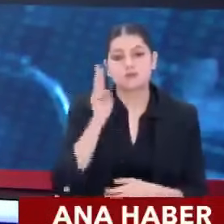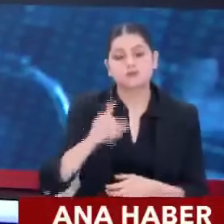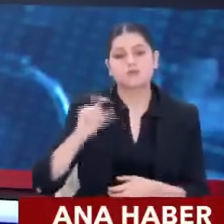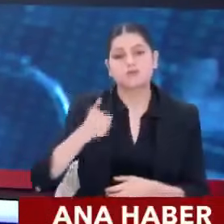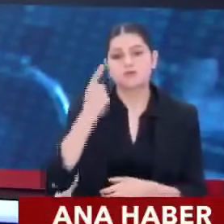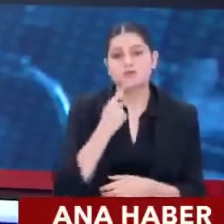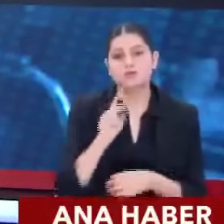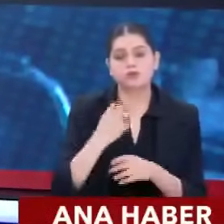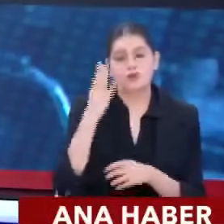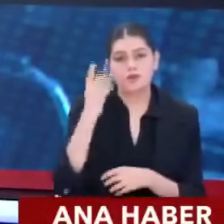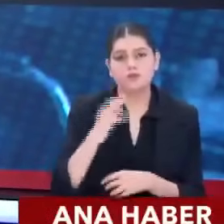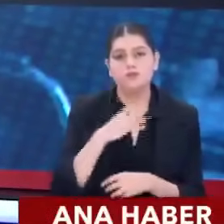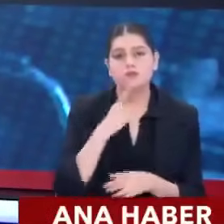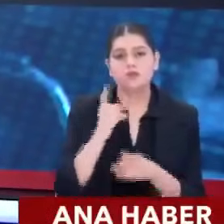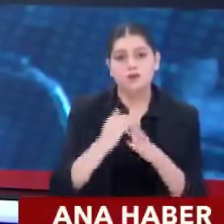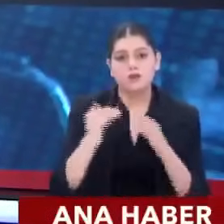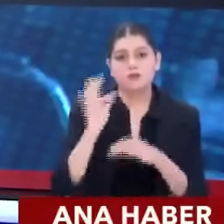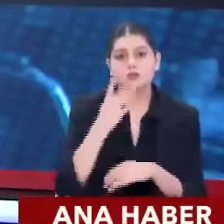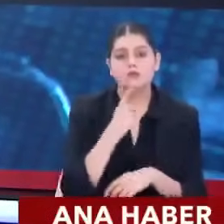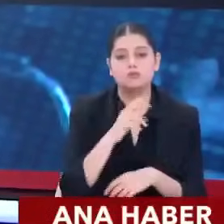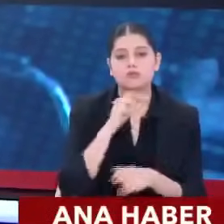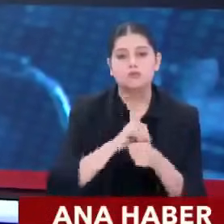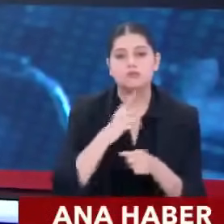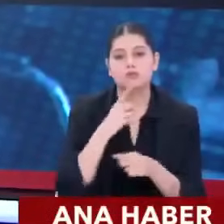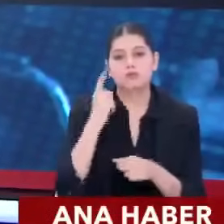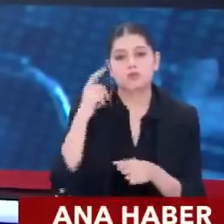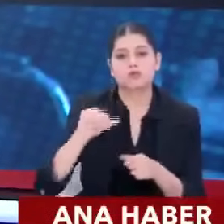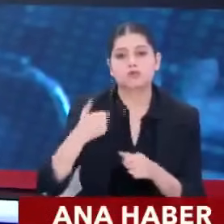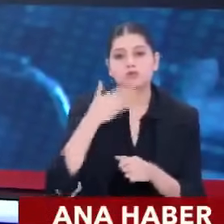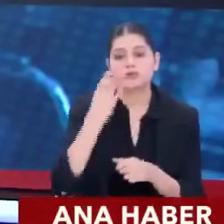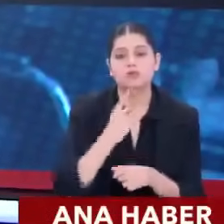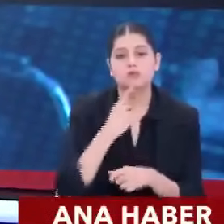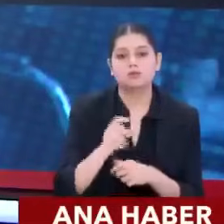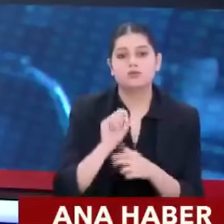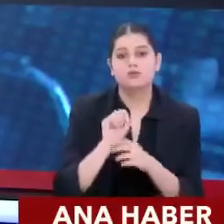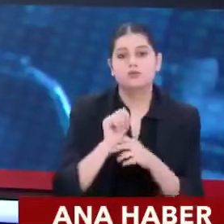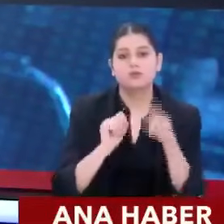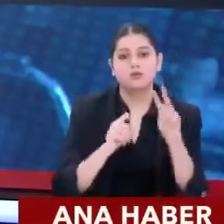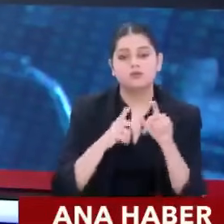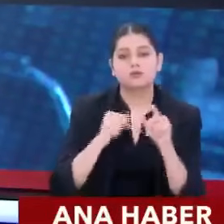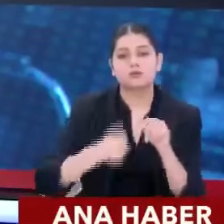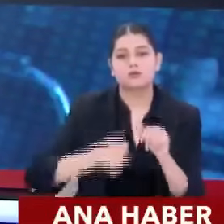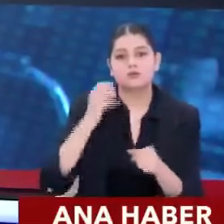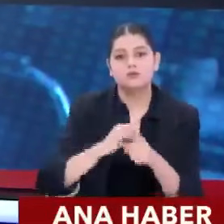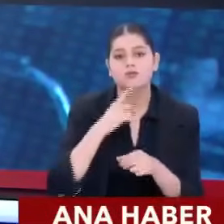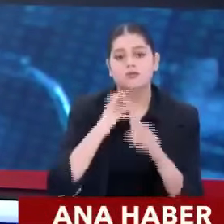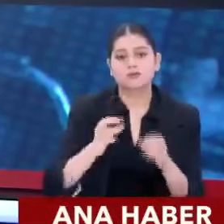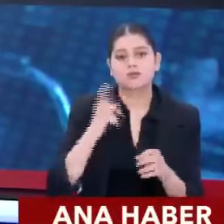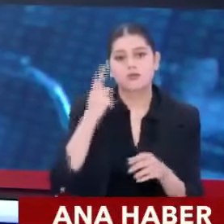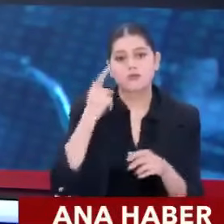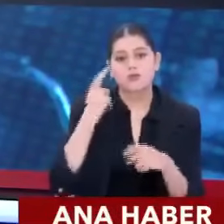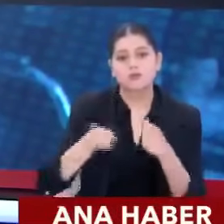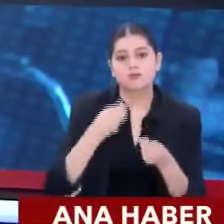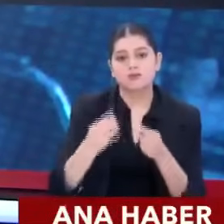sözü cumhurbaşkanına söyleyeceğine göre daha da artabilir bu oran dedim bakalım bugün neler söyledi Profesör Doktor Vedat Işık Han özellikle kamu